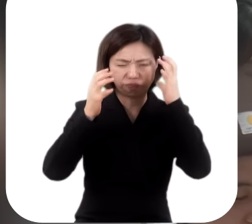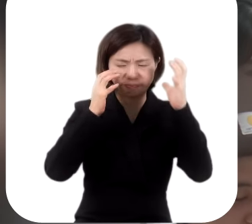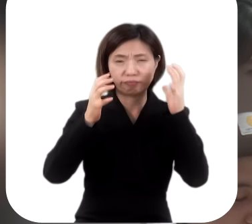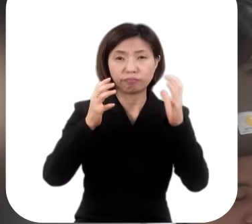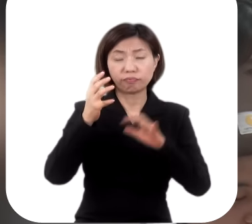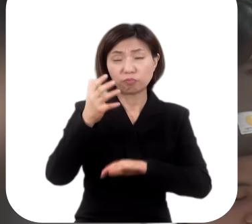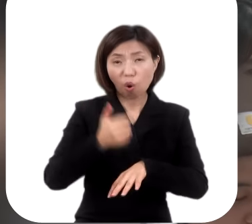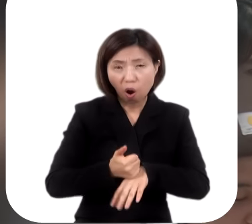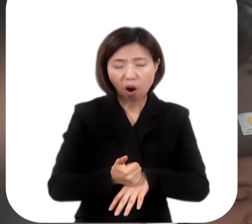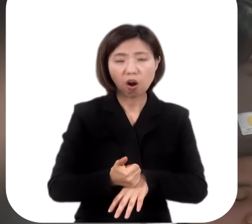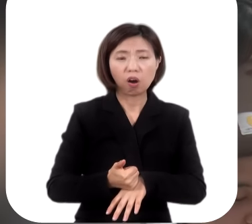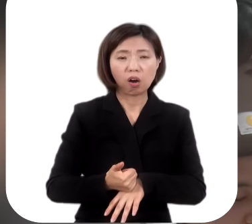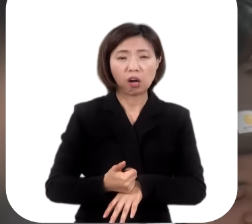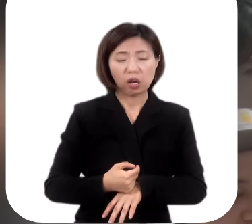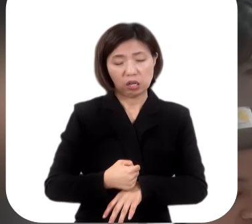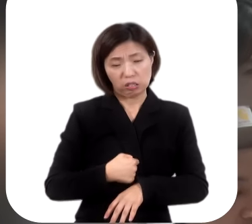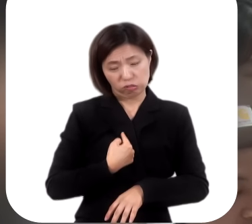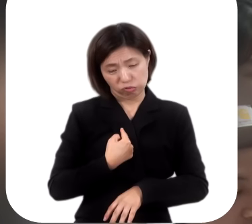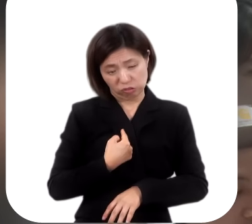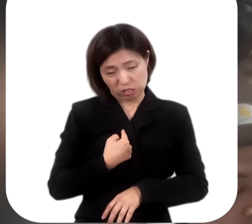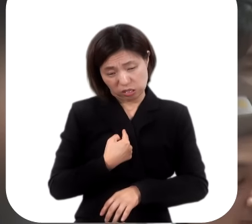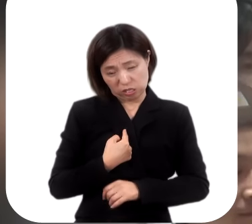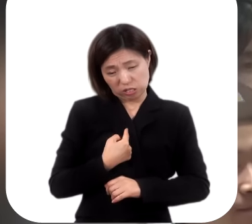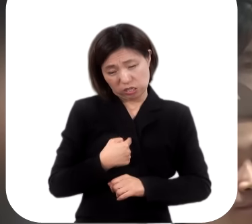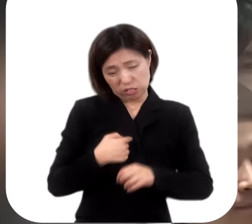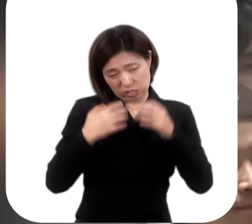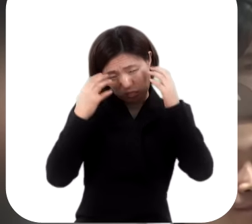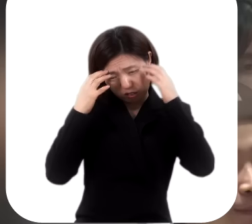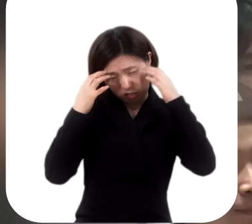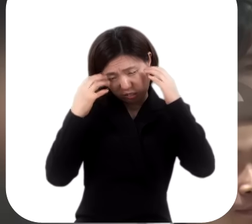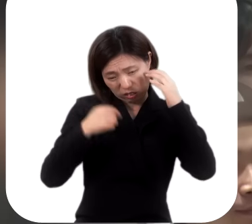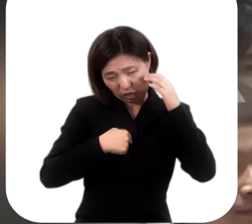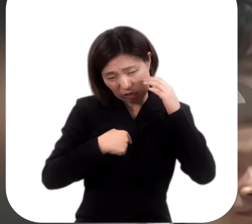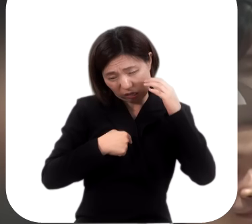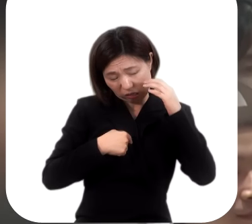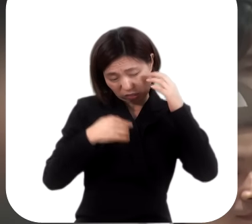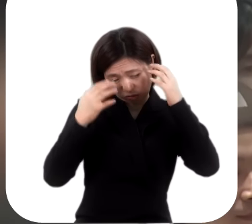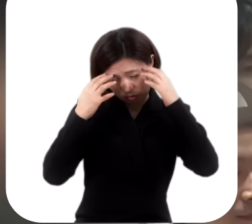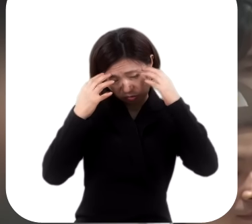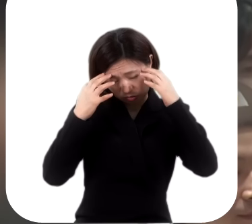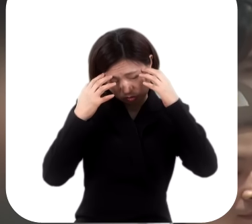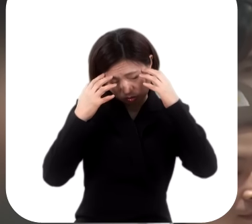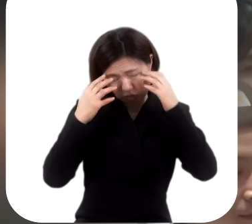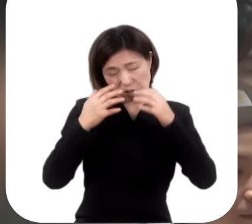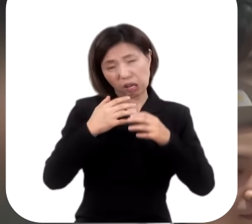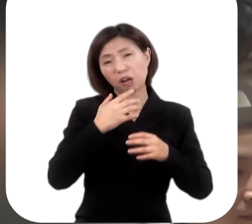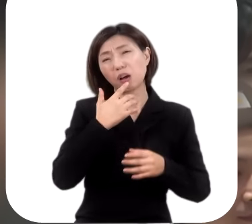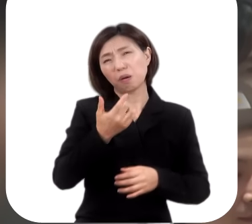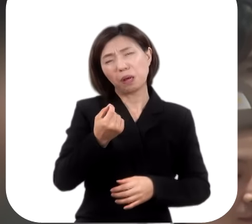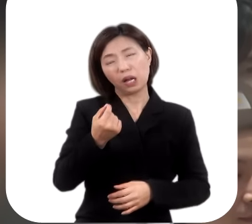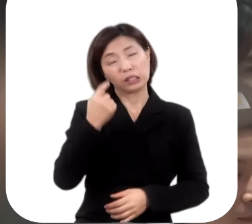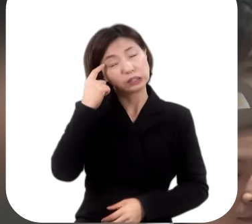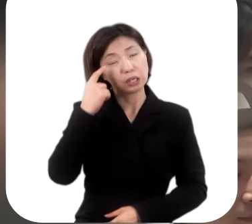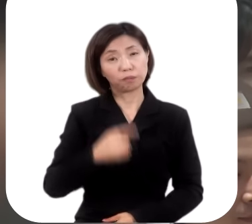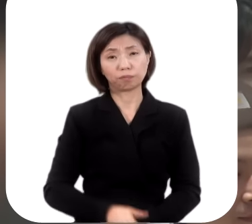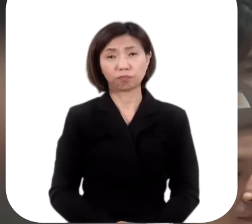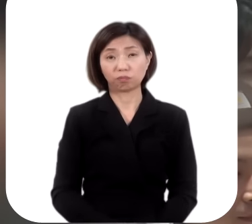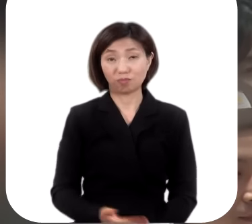뒤섞여 있다 보니까 항상 제가 스스로 저를 괴롭히고 있다는 생각도 들긴